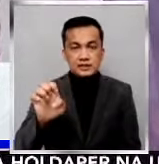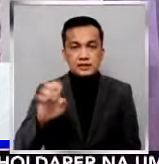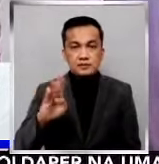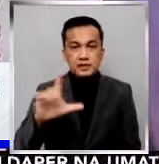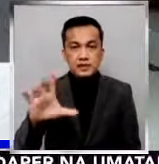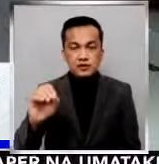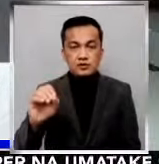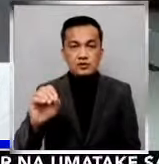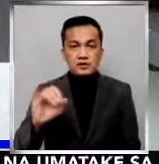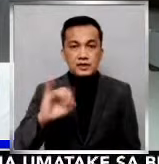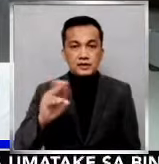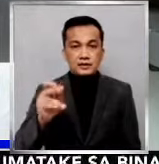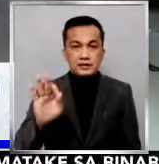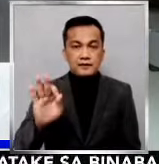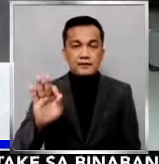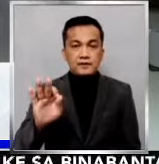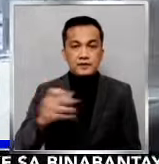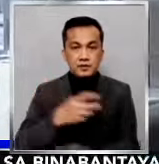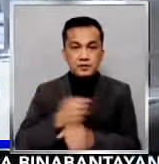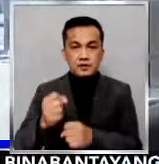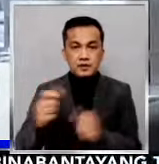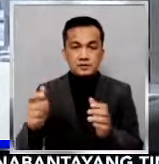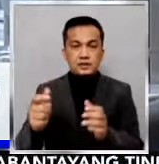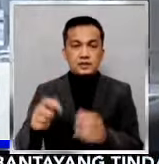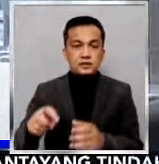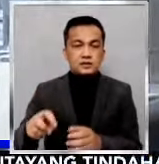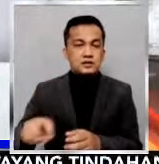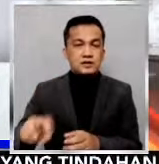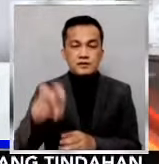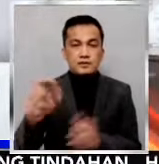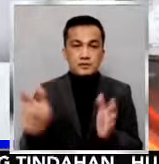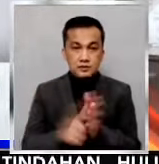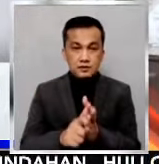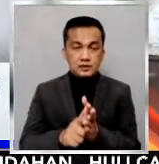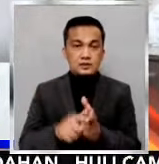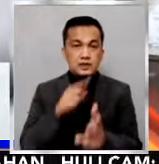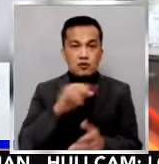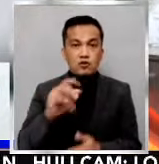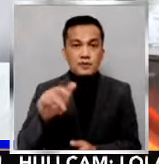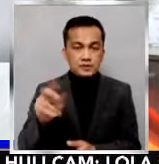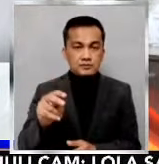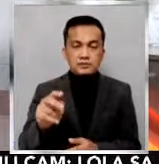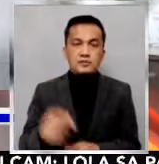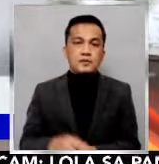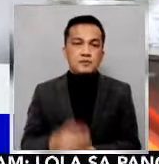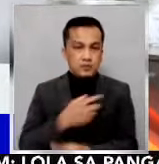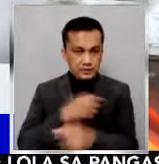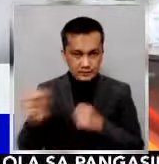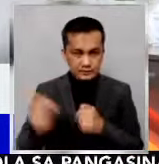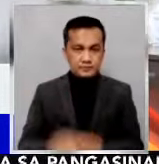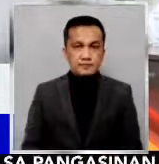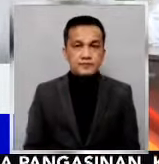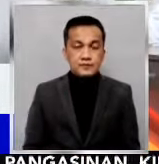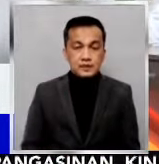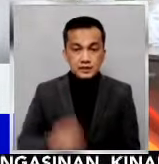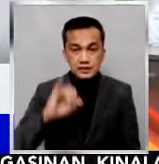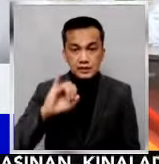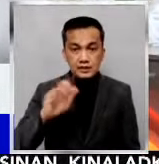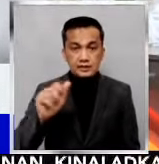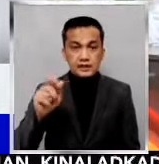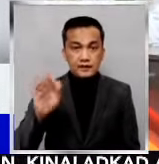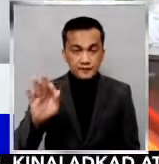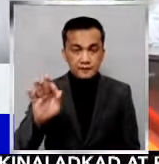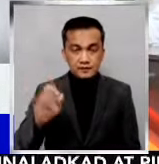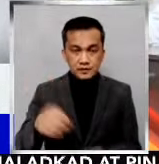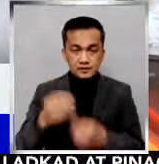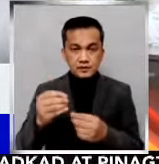ang temporary travel at deployment restriction sa Oman. When the IATF grants the request for the lifting,